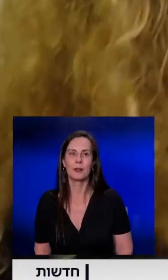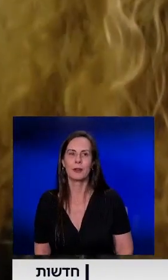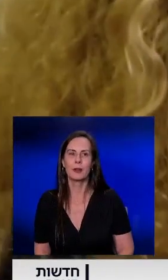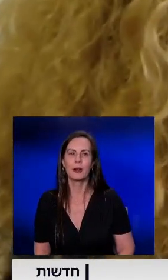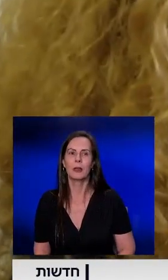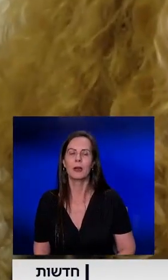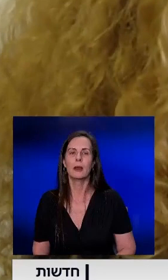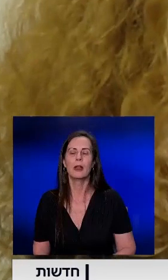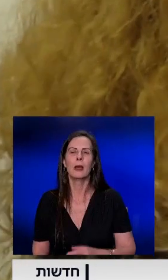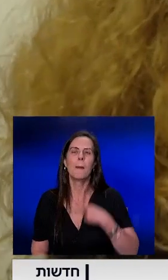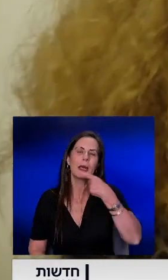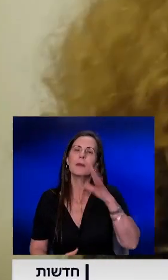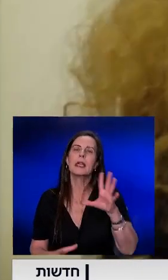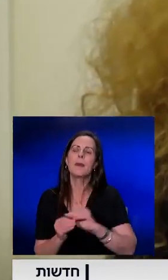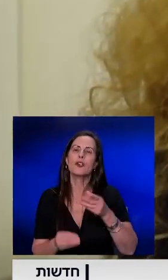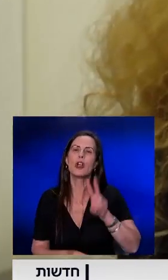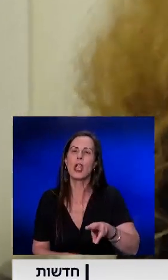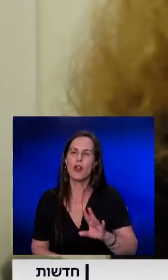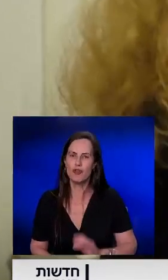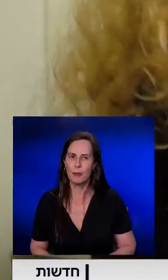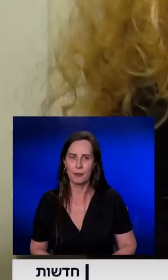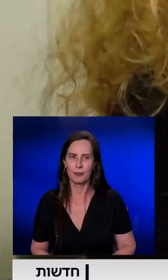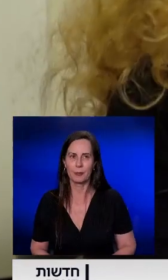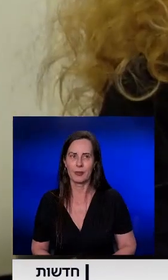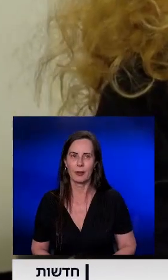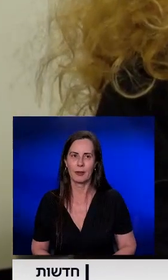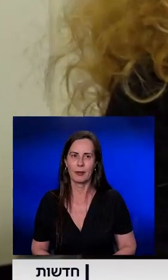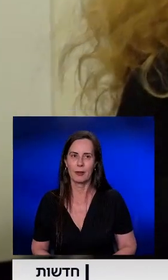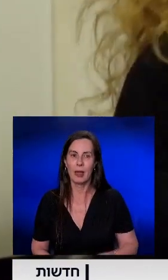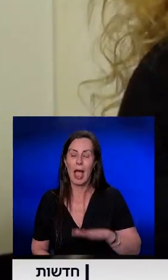מה שיש, אוקיי?